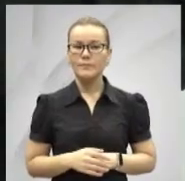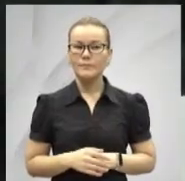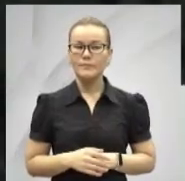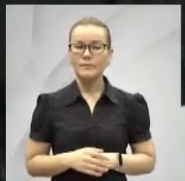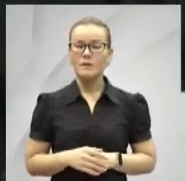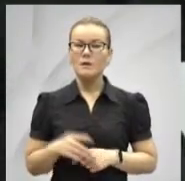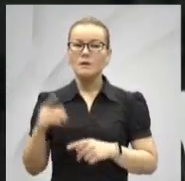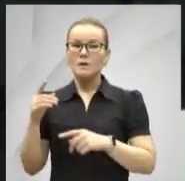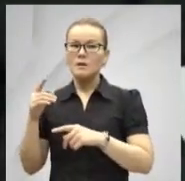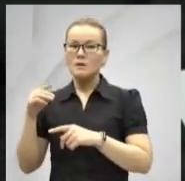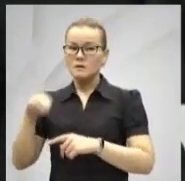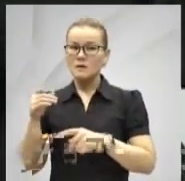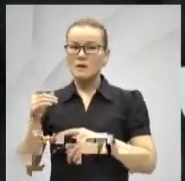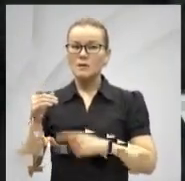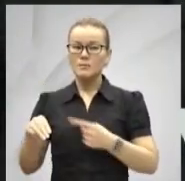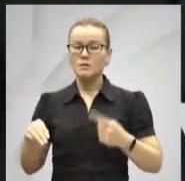T минус 1